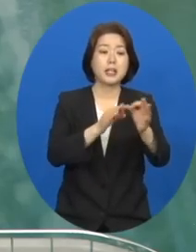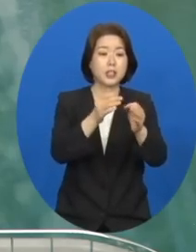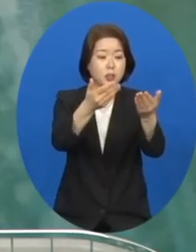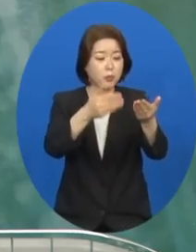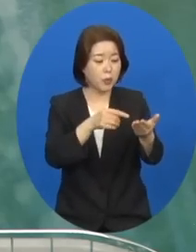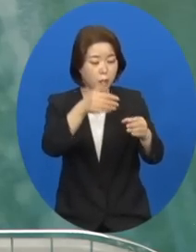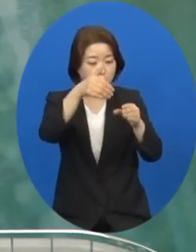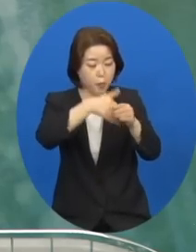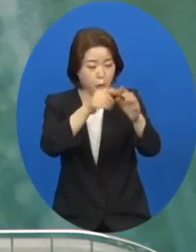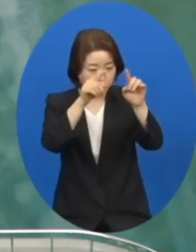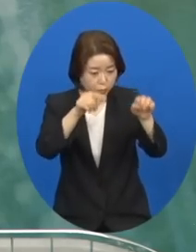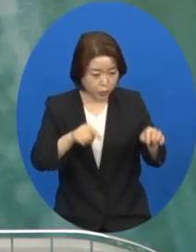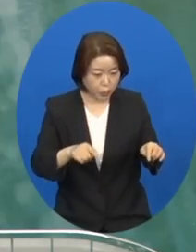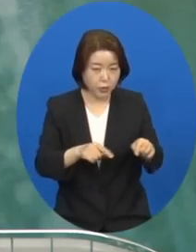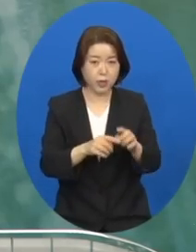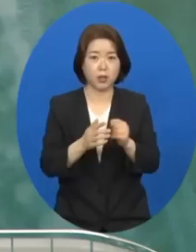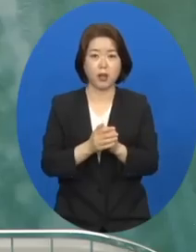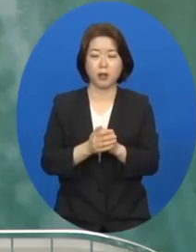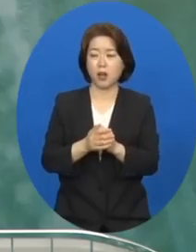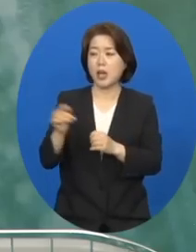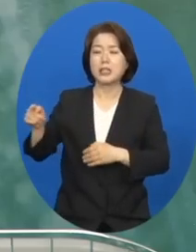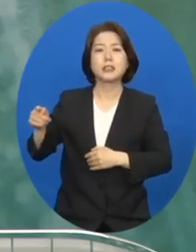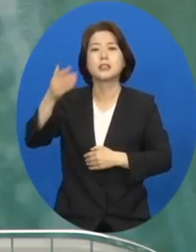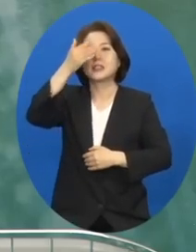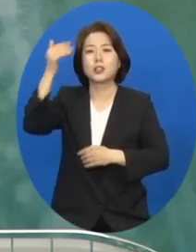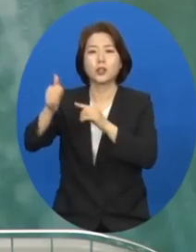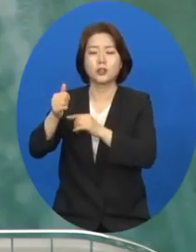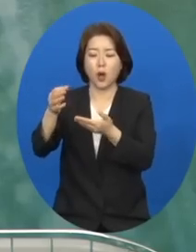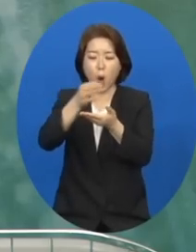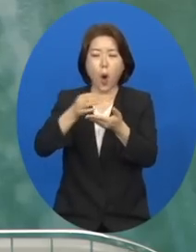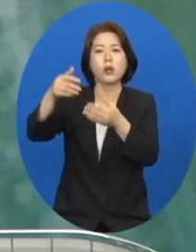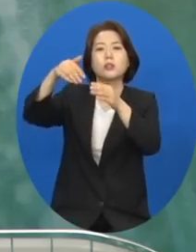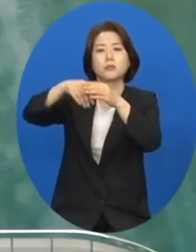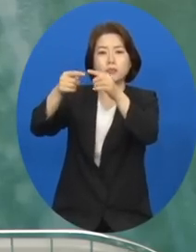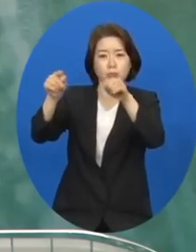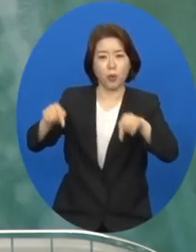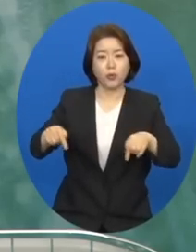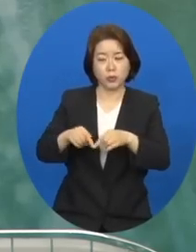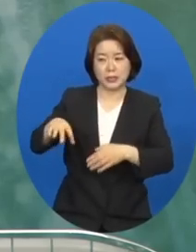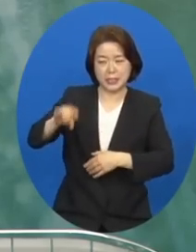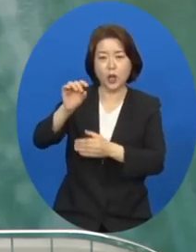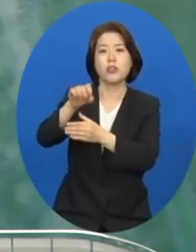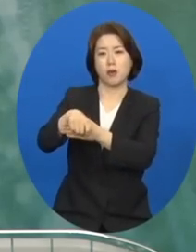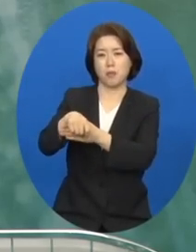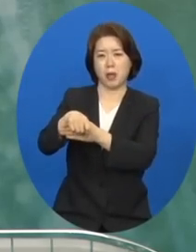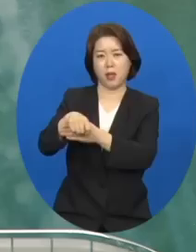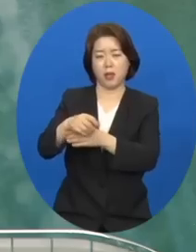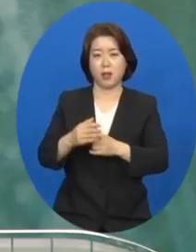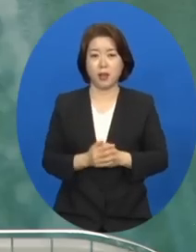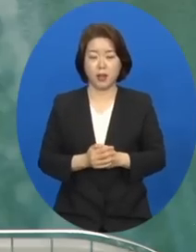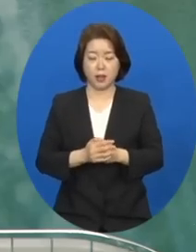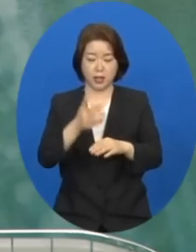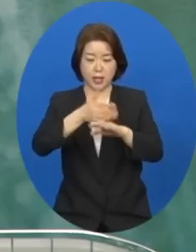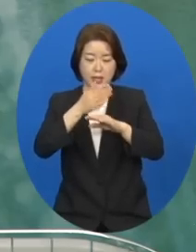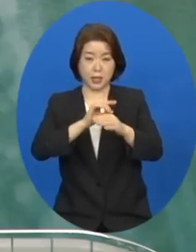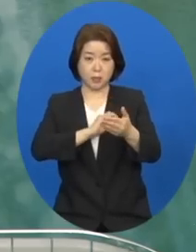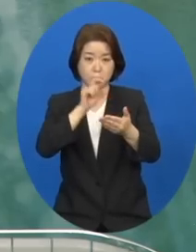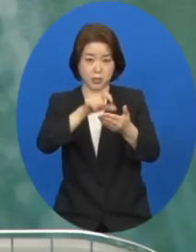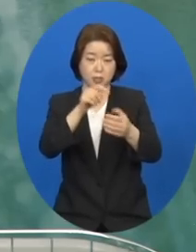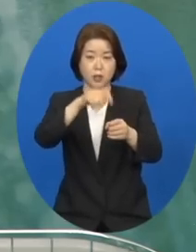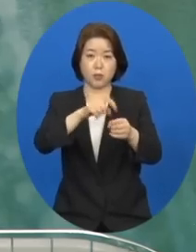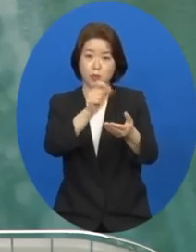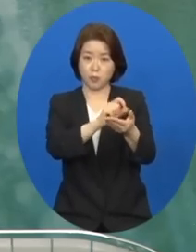청년이 한 험 금 이었읍니다 첫 열매 헌금 이었어요 거기에 이런 감사가 적혀 있었습니다